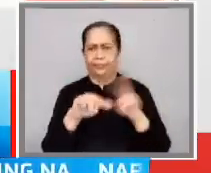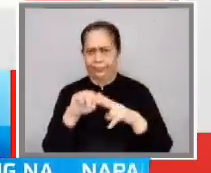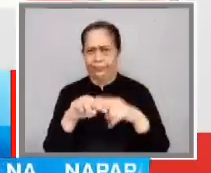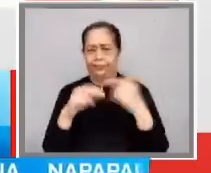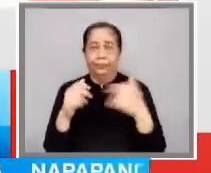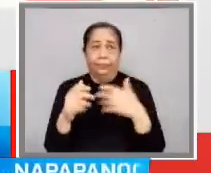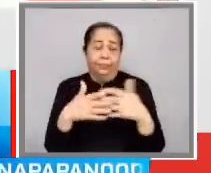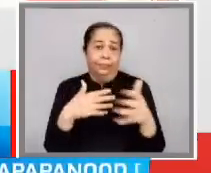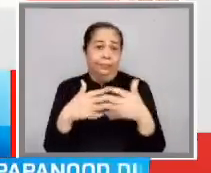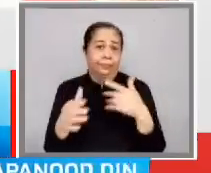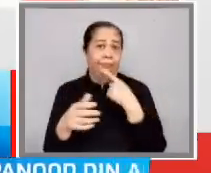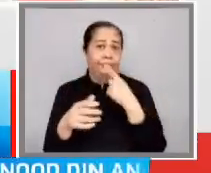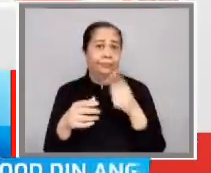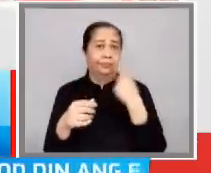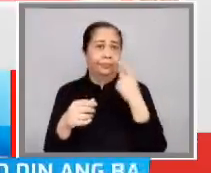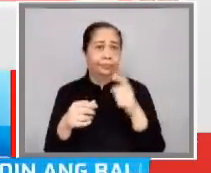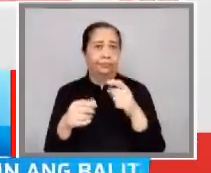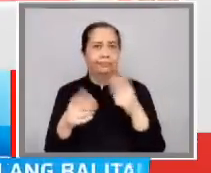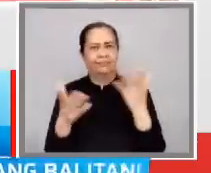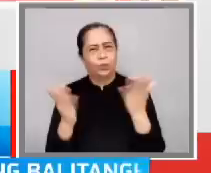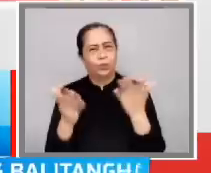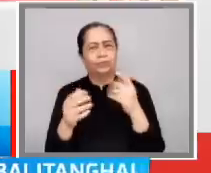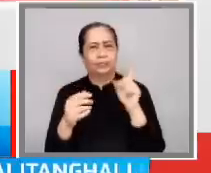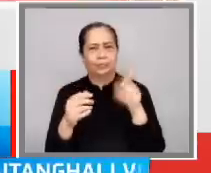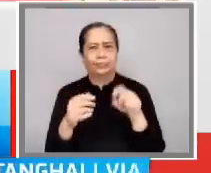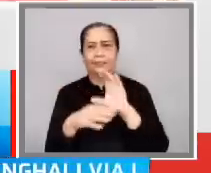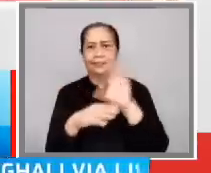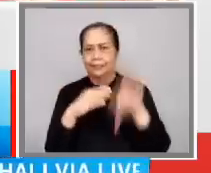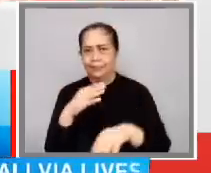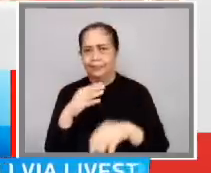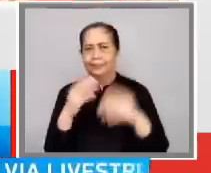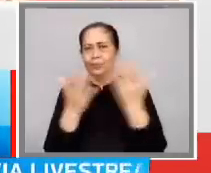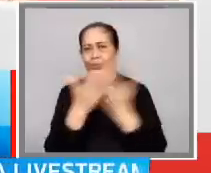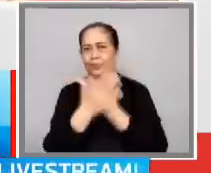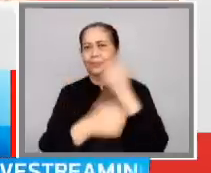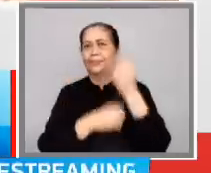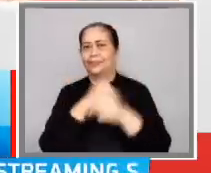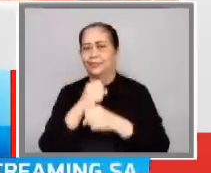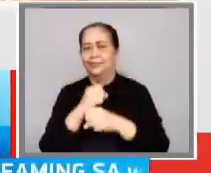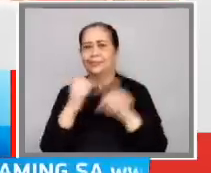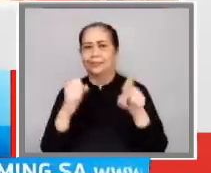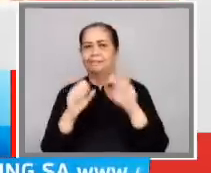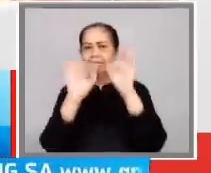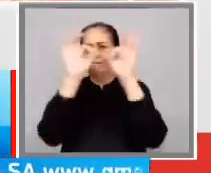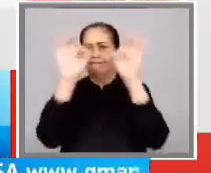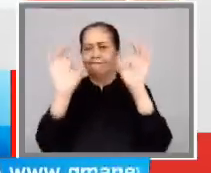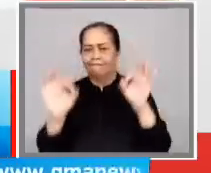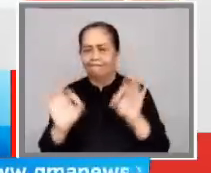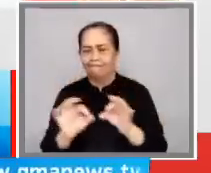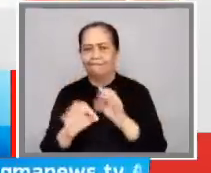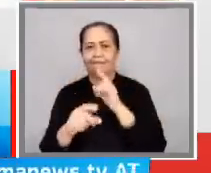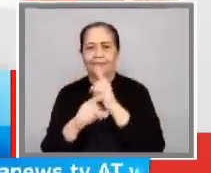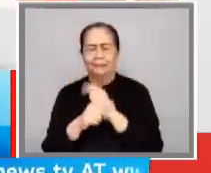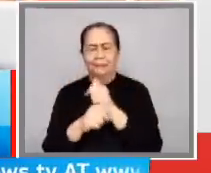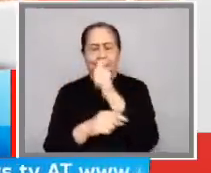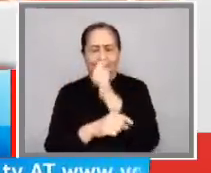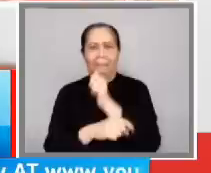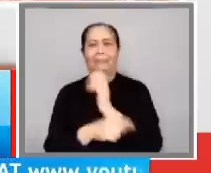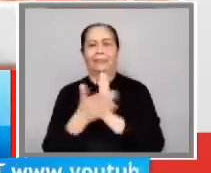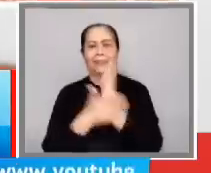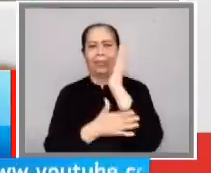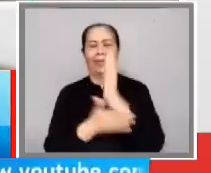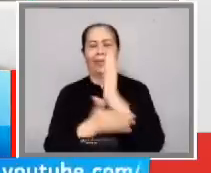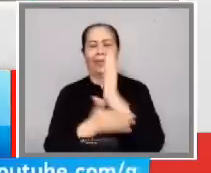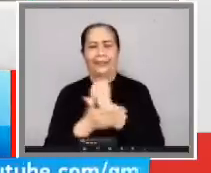dahil sabi nga, parang hindi kumpleto, ika nga ang pagsalubong sa bagong taon. Kung mga walang bilog na prutas, eh talagang pikit mata, ika nga,